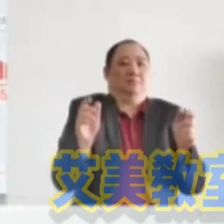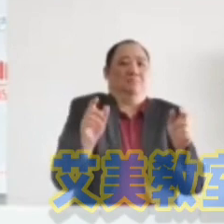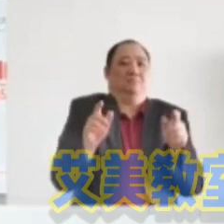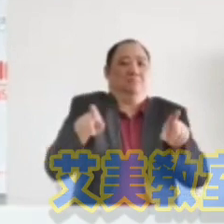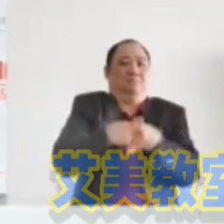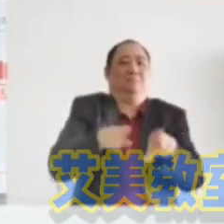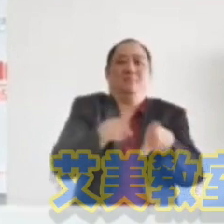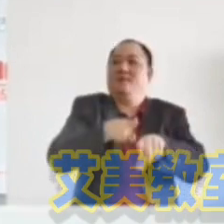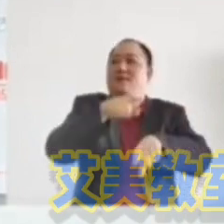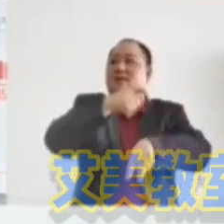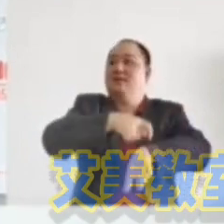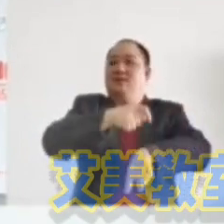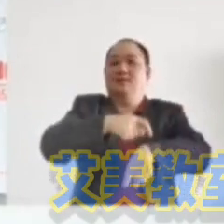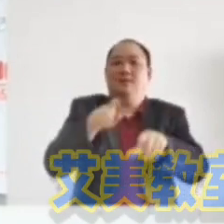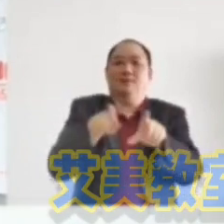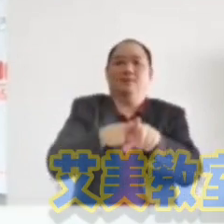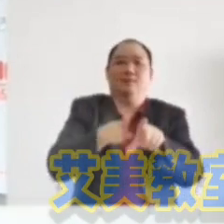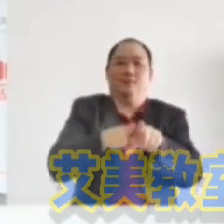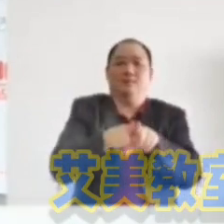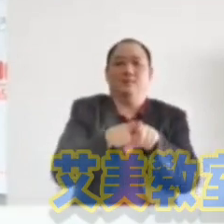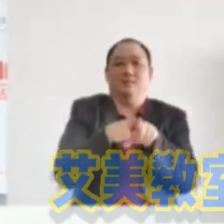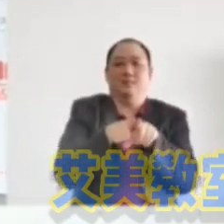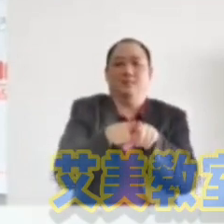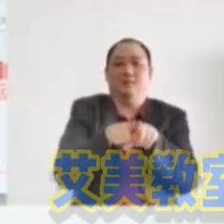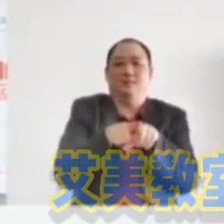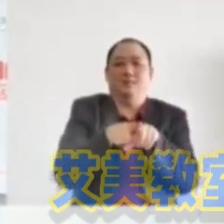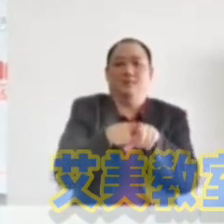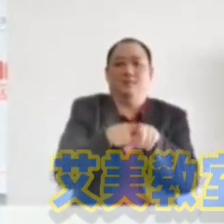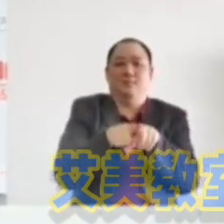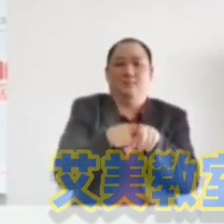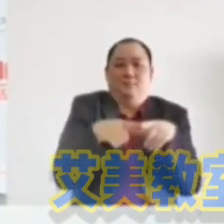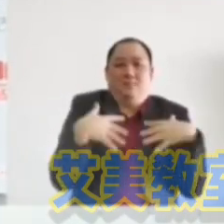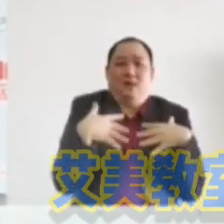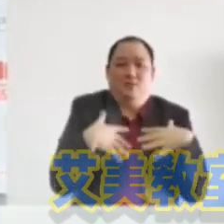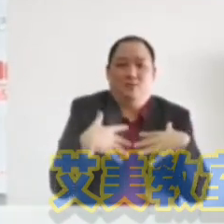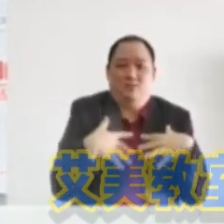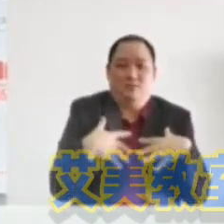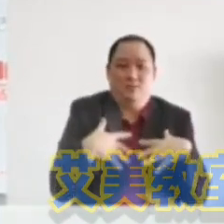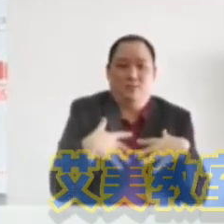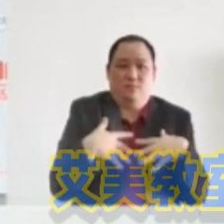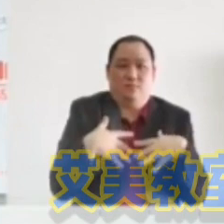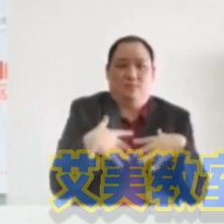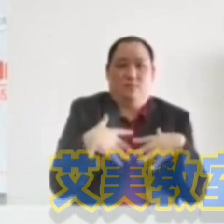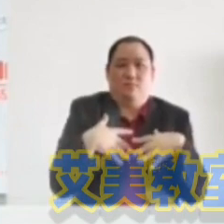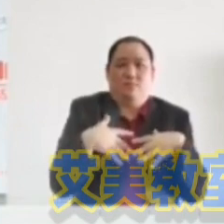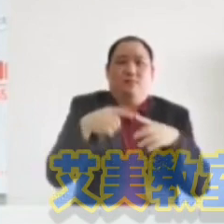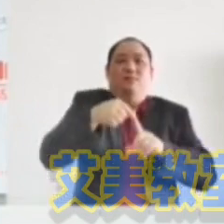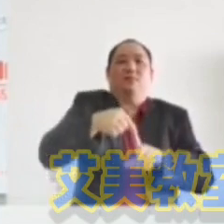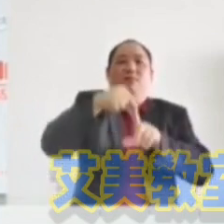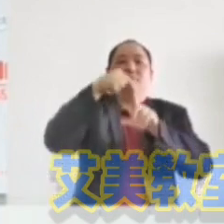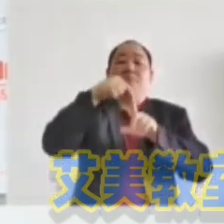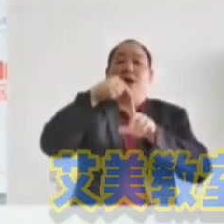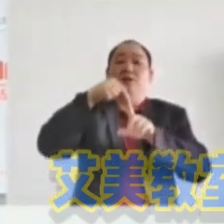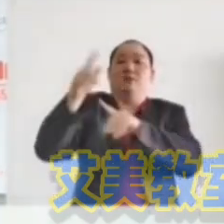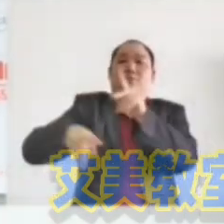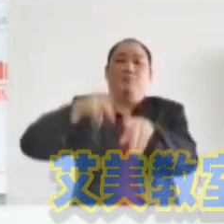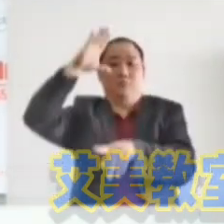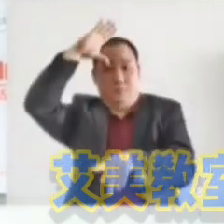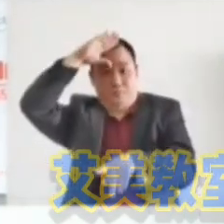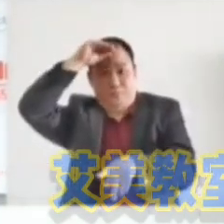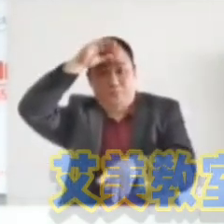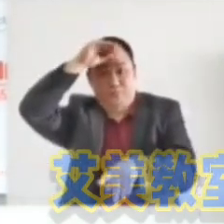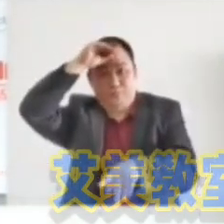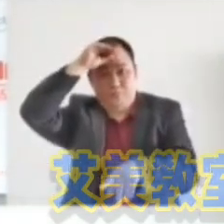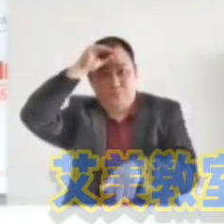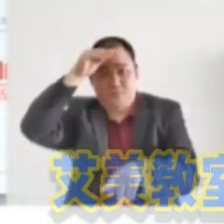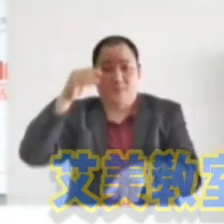听到当归都很怕。为什么？因为哦，当归哦是很热的，所以哦，你尤其是我们身边